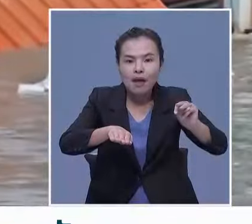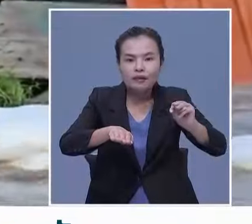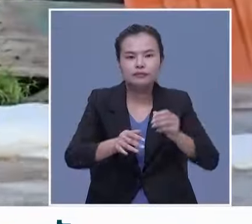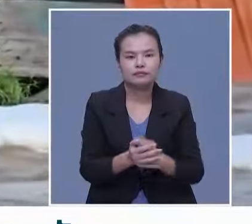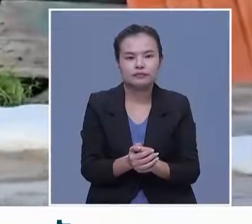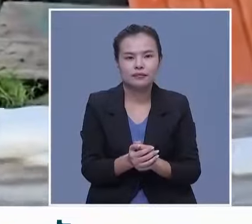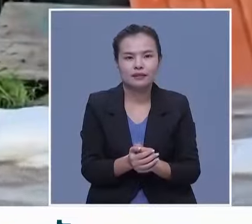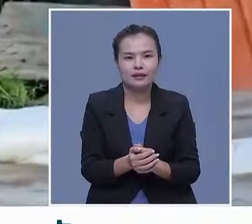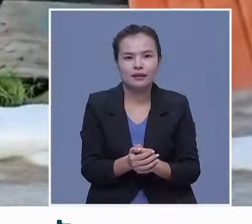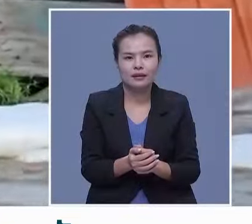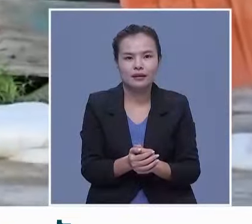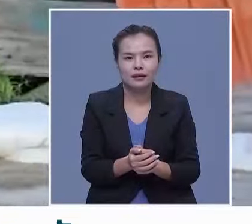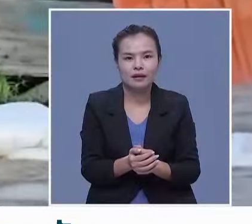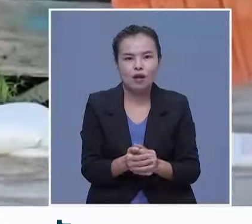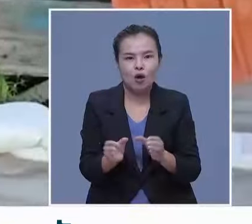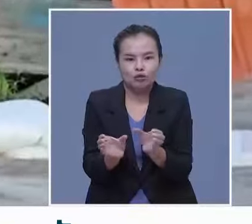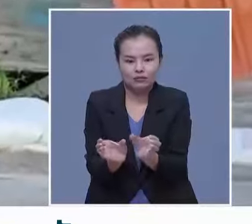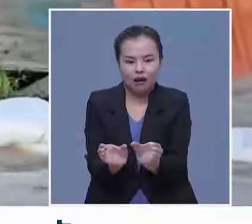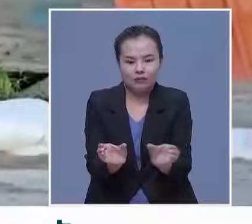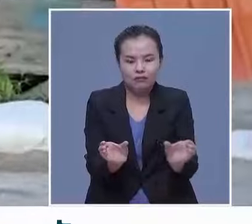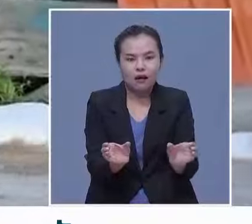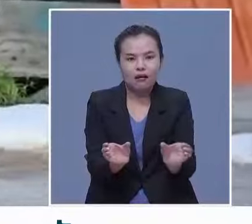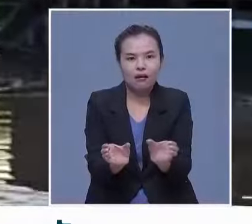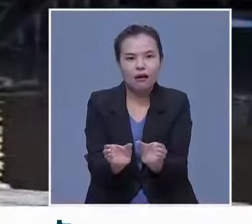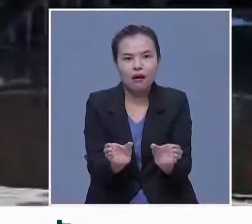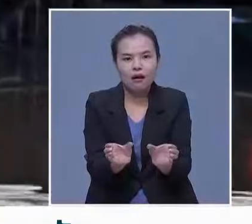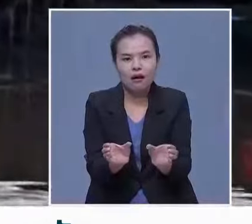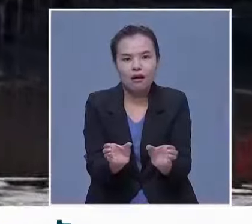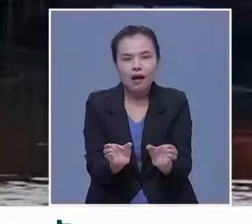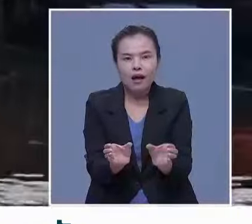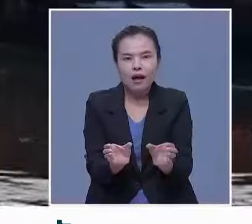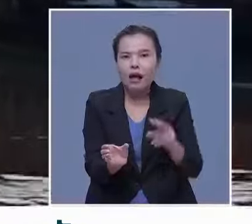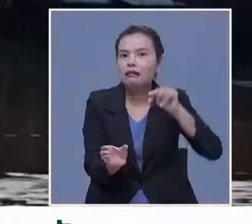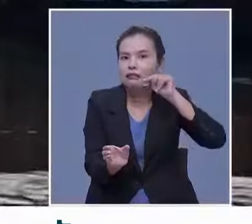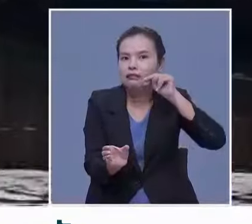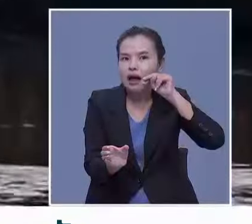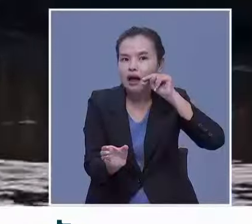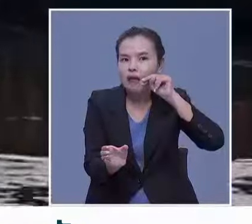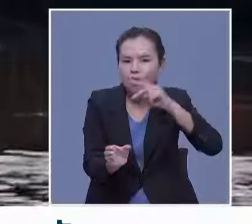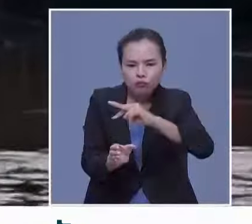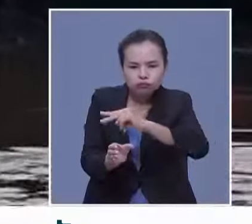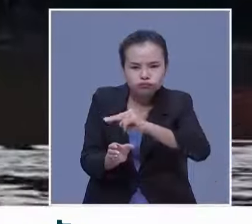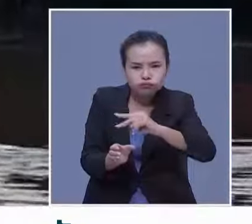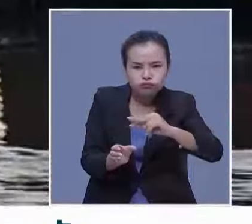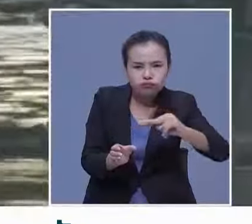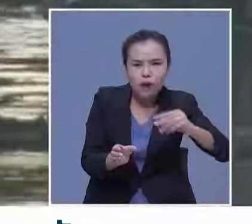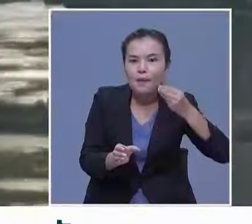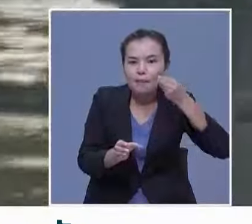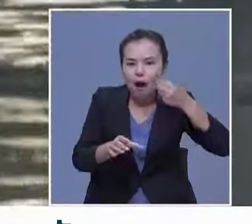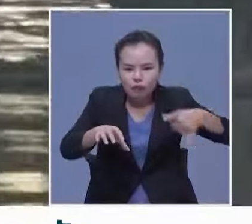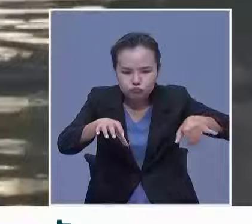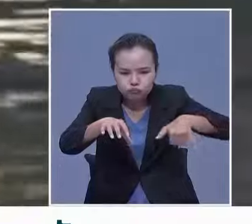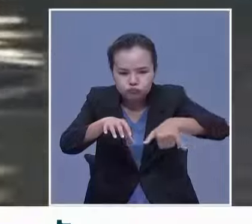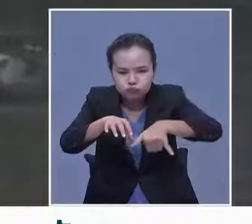ให้ต้องใช้ถังถูกแทนทุ่นพยุงตัวว่ายน้ำเข้าบ้านโอโหนี่ต้องทำกันแบบนี้แล้วนะครับนี่น้ำสูง